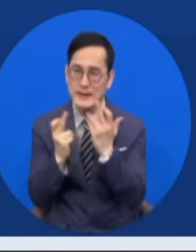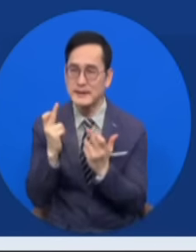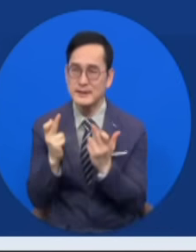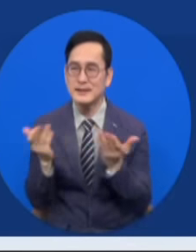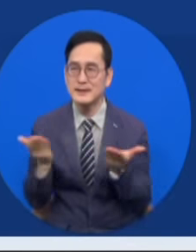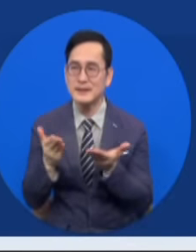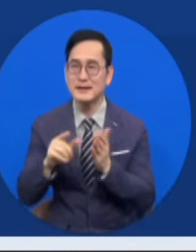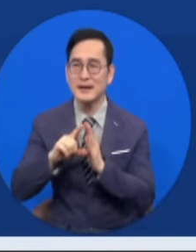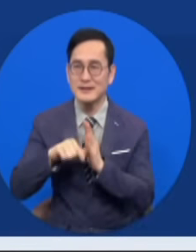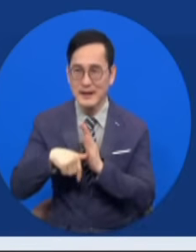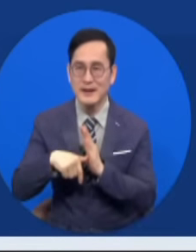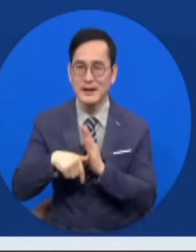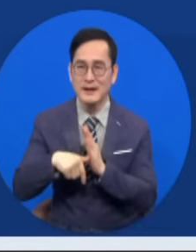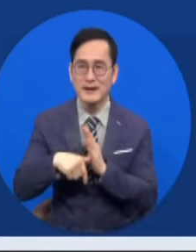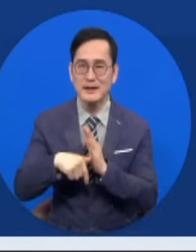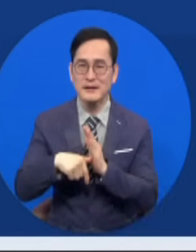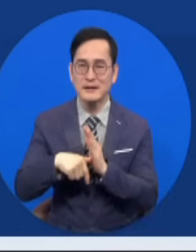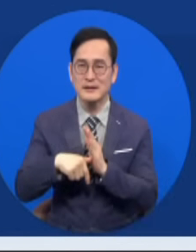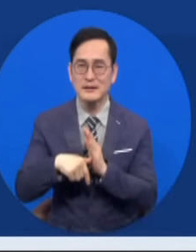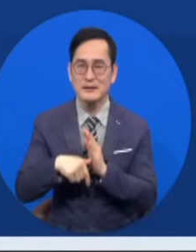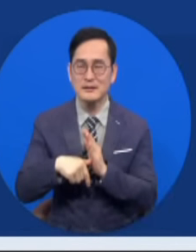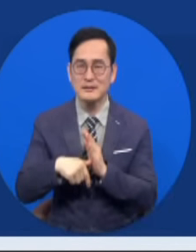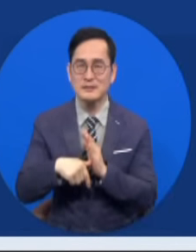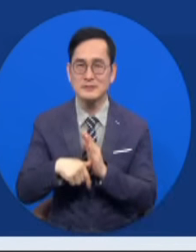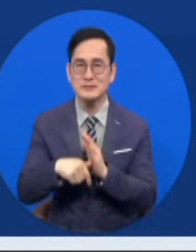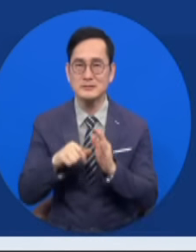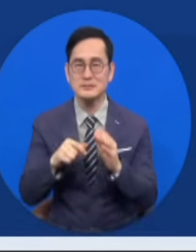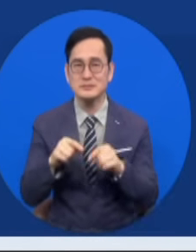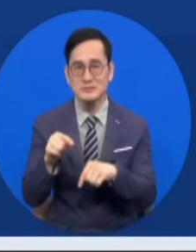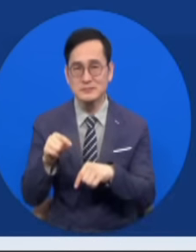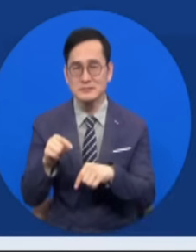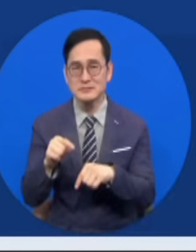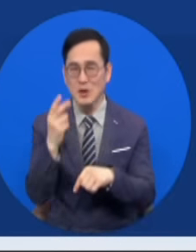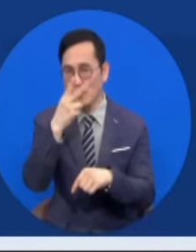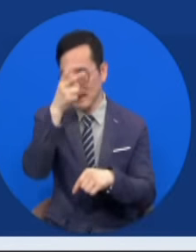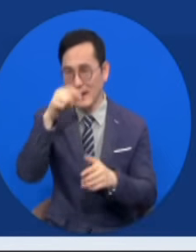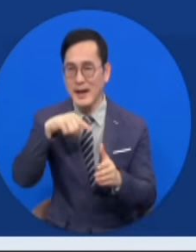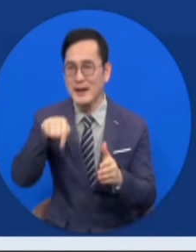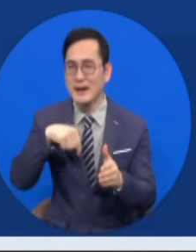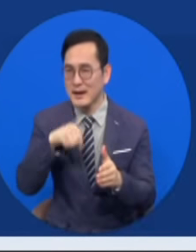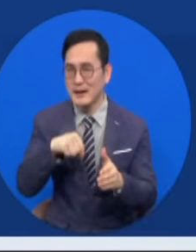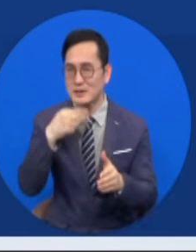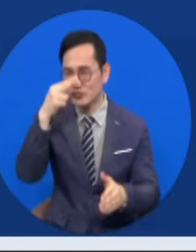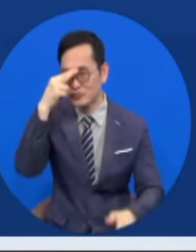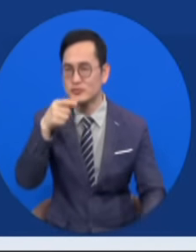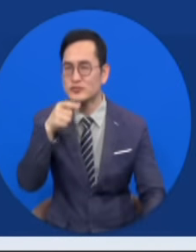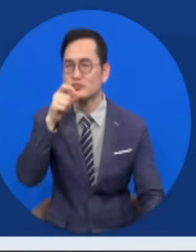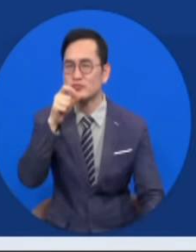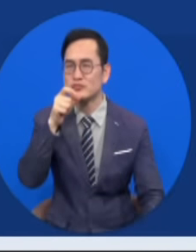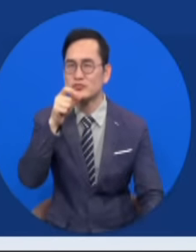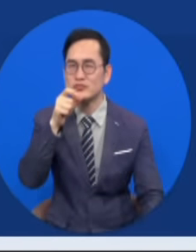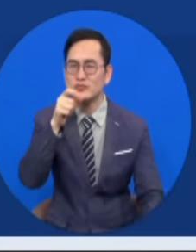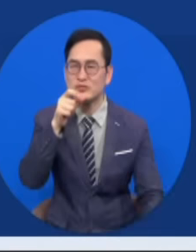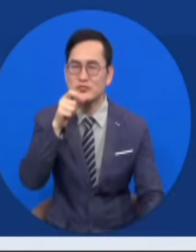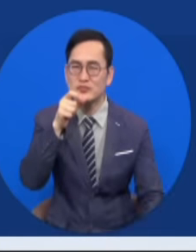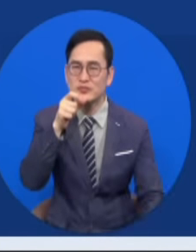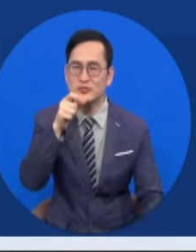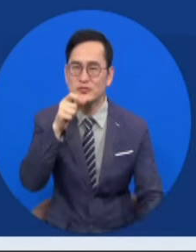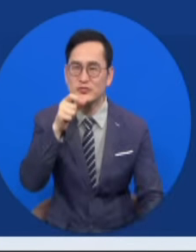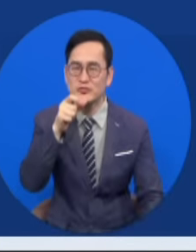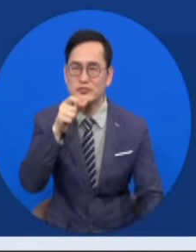청산 청사 내에서 음주 후 화장실에 아이 뭐 내용이 더럽네요 대변을